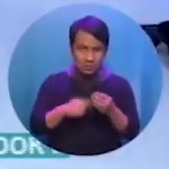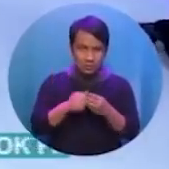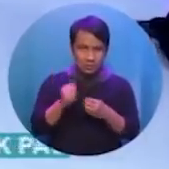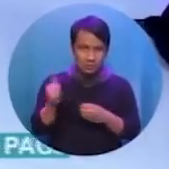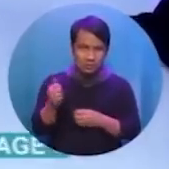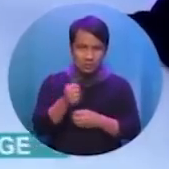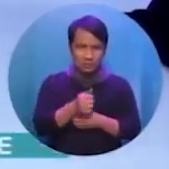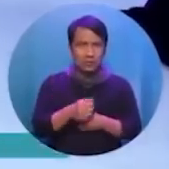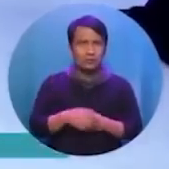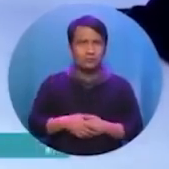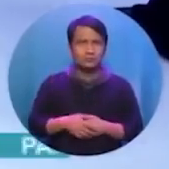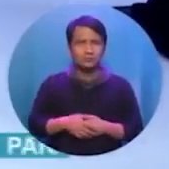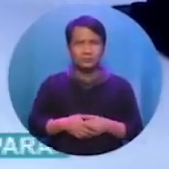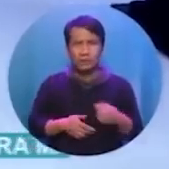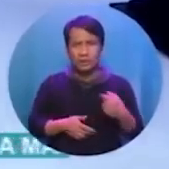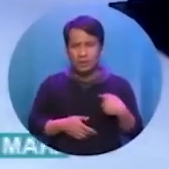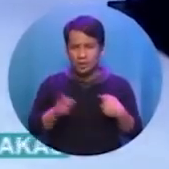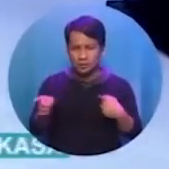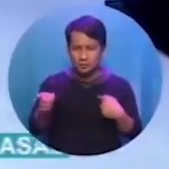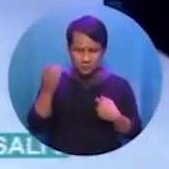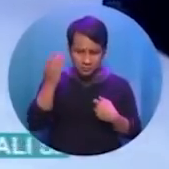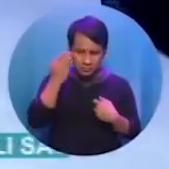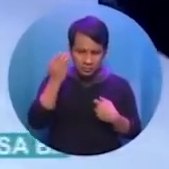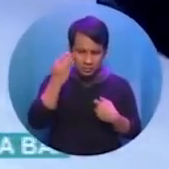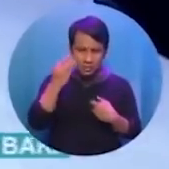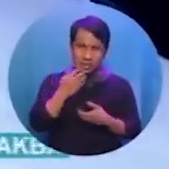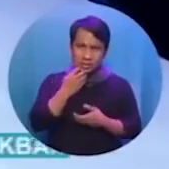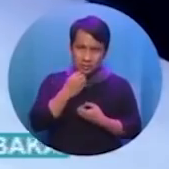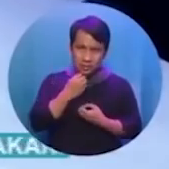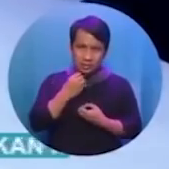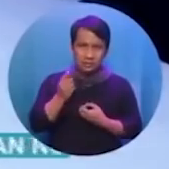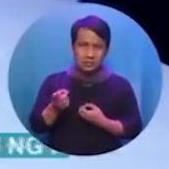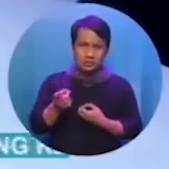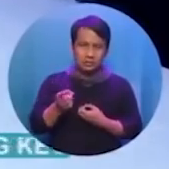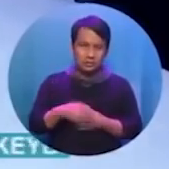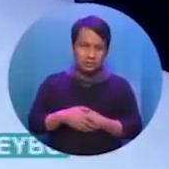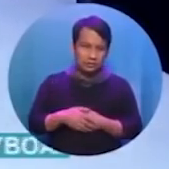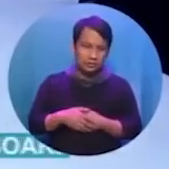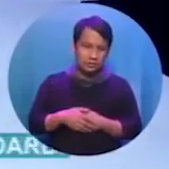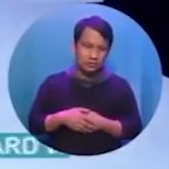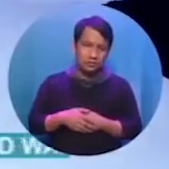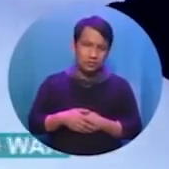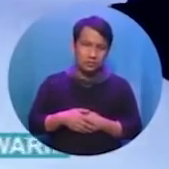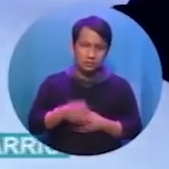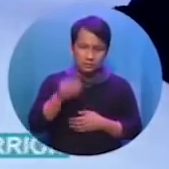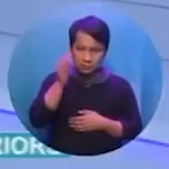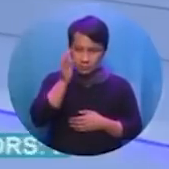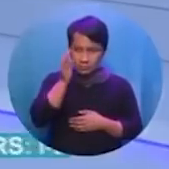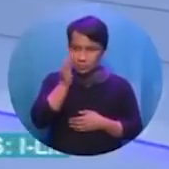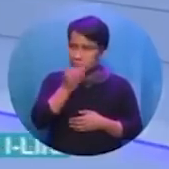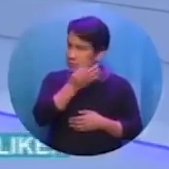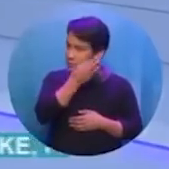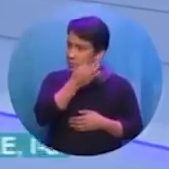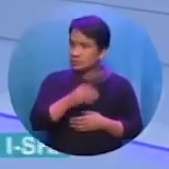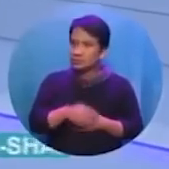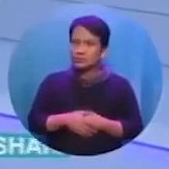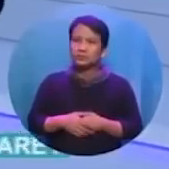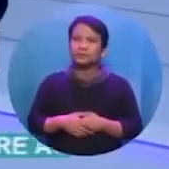Ako po, idol. Mm-hmm. At ano ipapanggap po? Maniniyal po sa fruit salad. Maniniyal fruit salad. Sige.